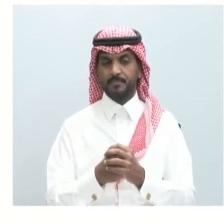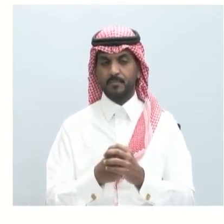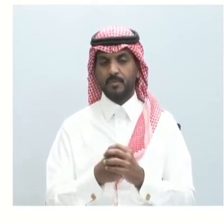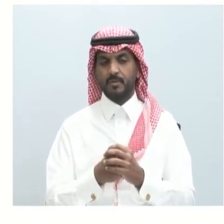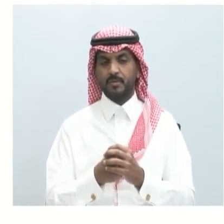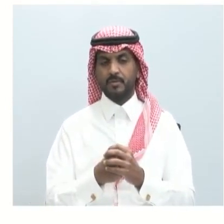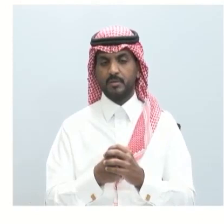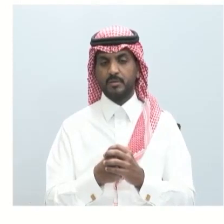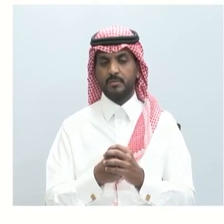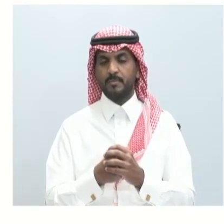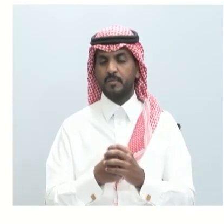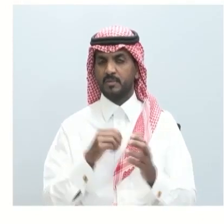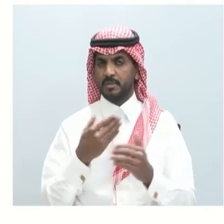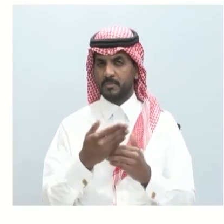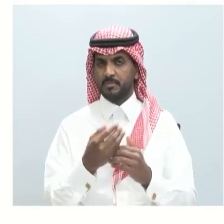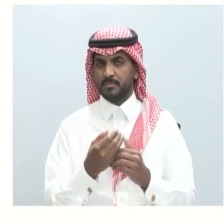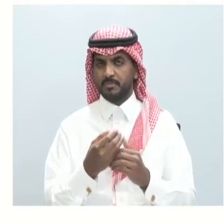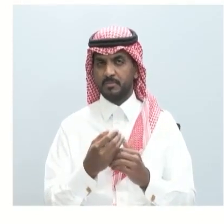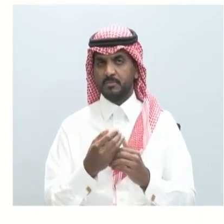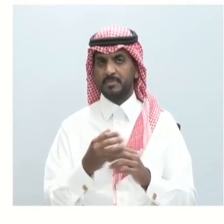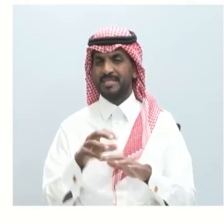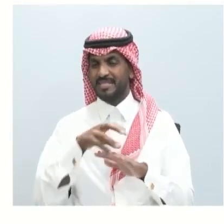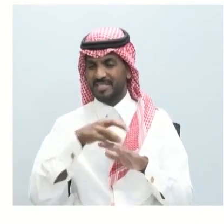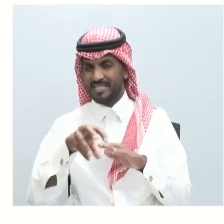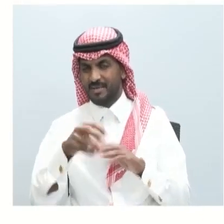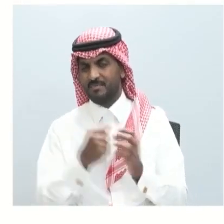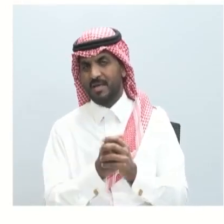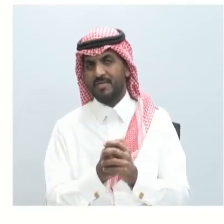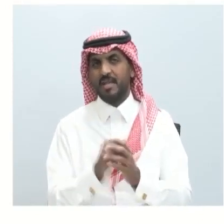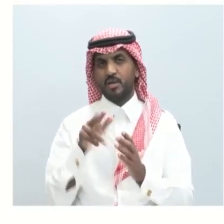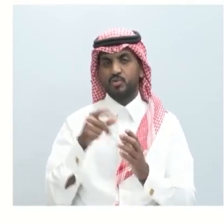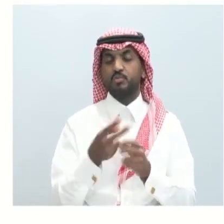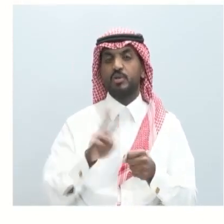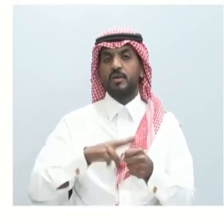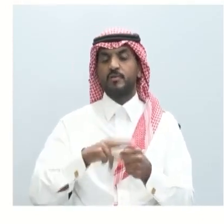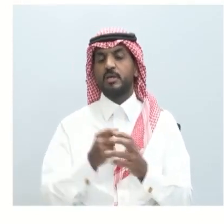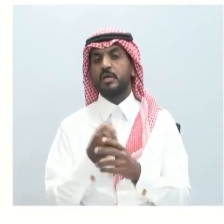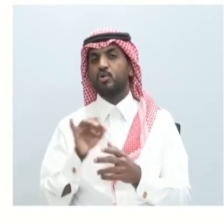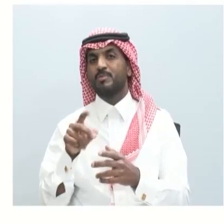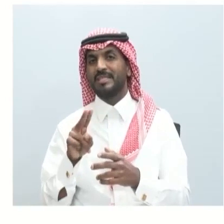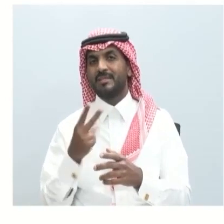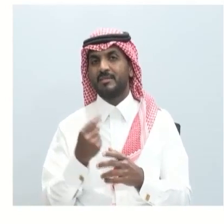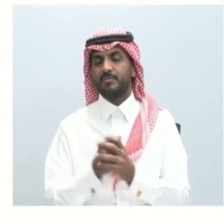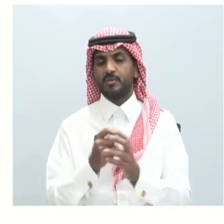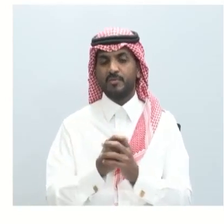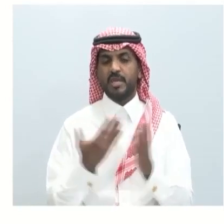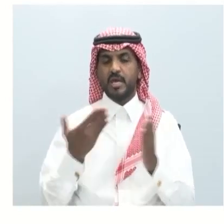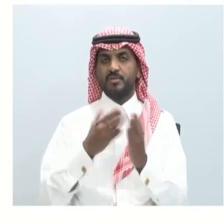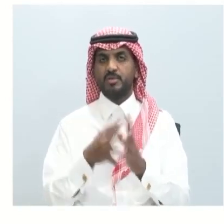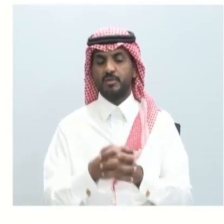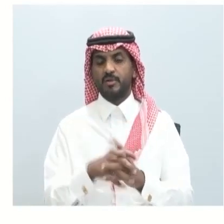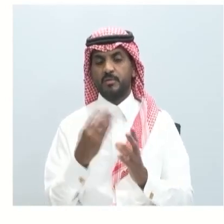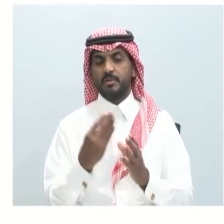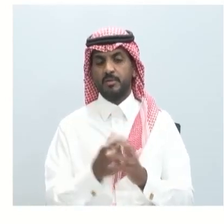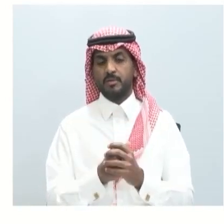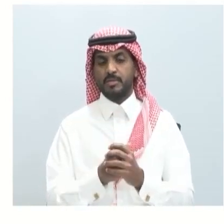عندما تم قسم او انشطار هذا الكروموسوم المتضاعف الى كروماتيد مفرد نشاهد في الناتج النهائي في الاربع